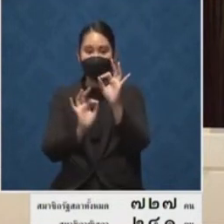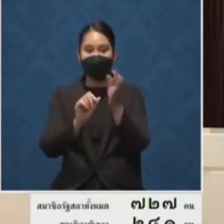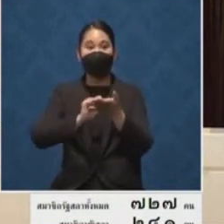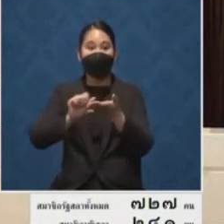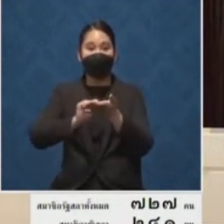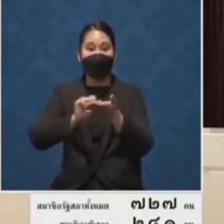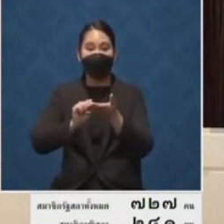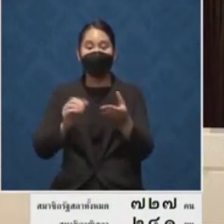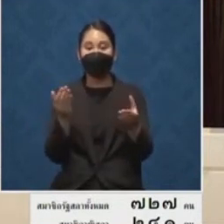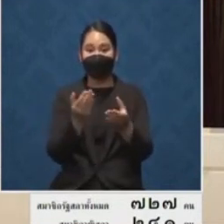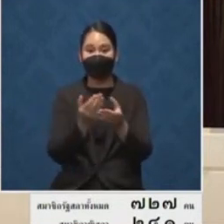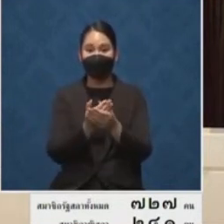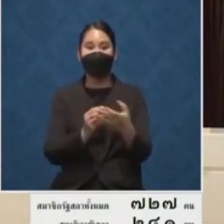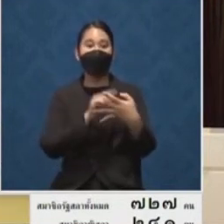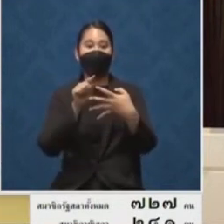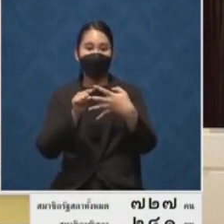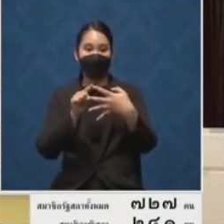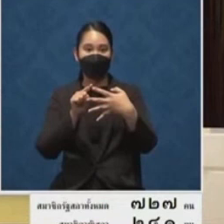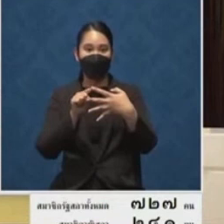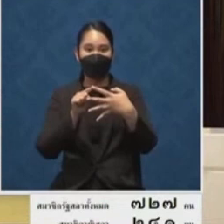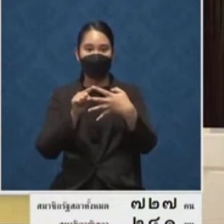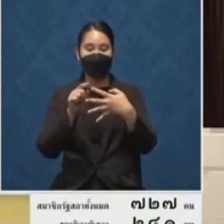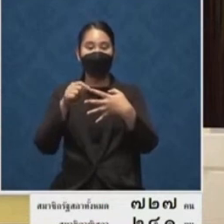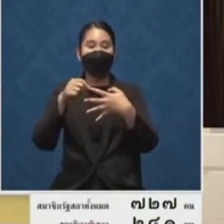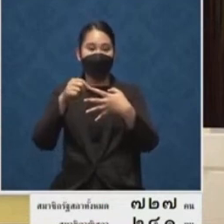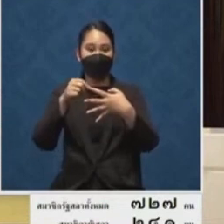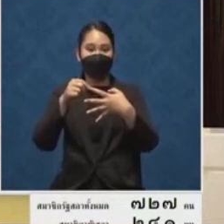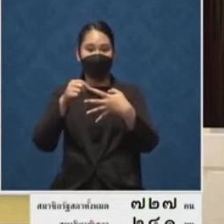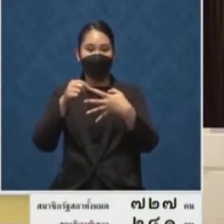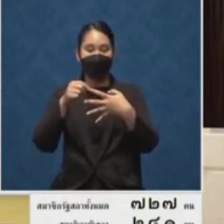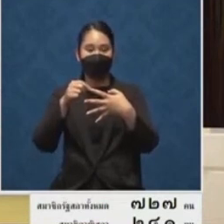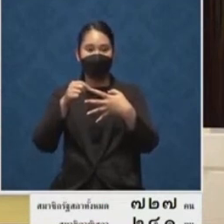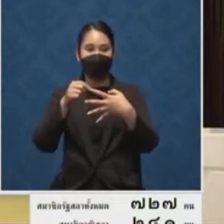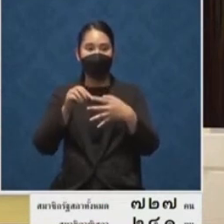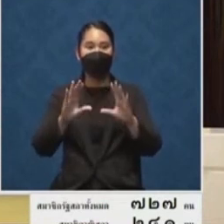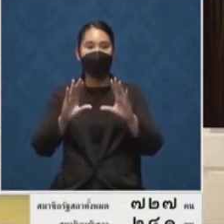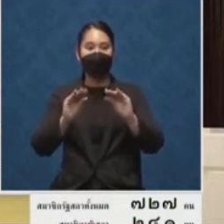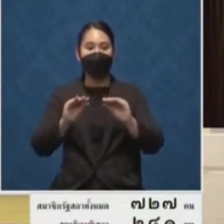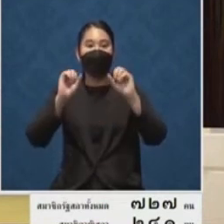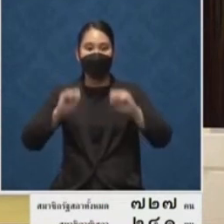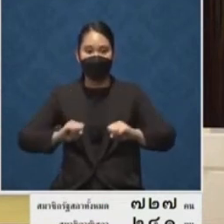ร่างรัฐธรรมนูญแก้ไขเพิ่มเติมฉบับที่1นะครับ